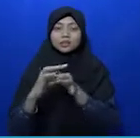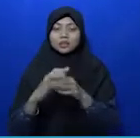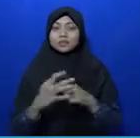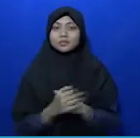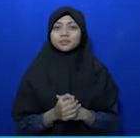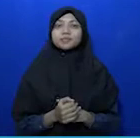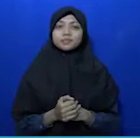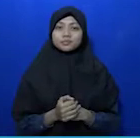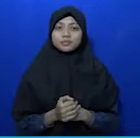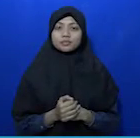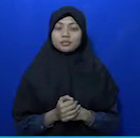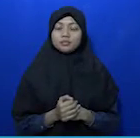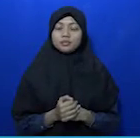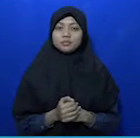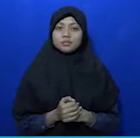slide berikutnya.